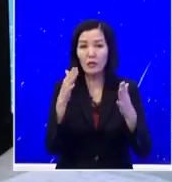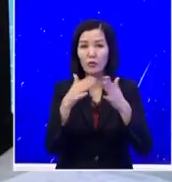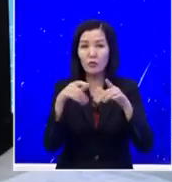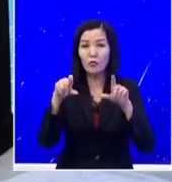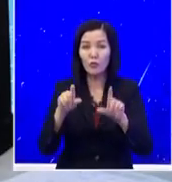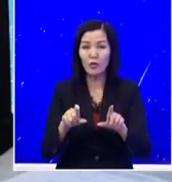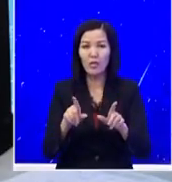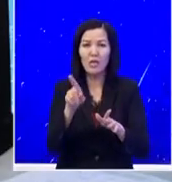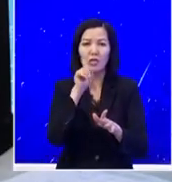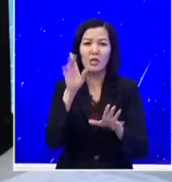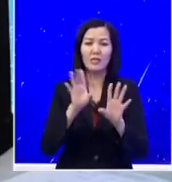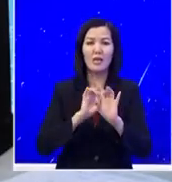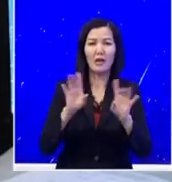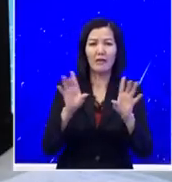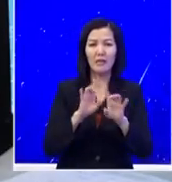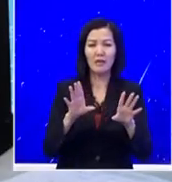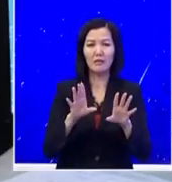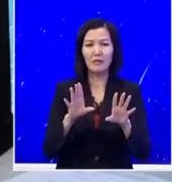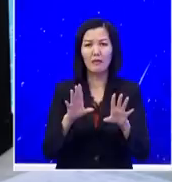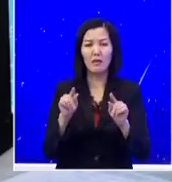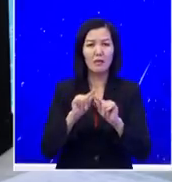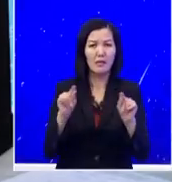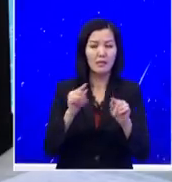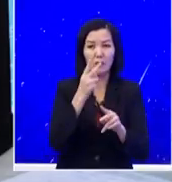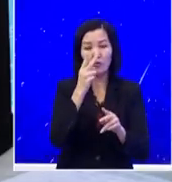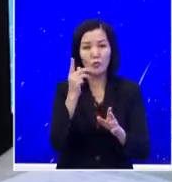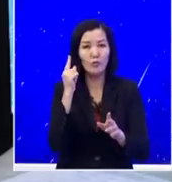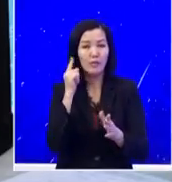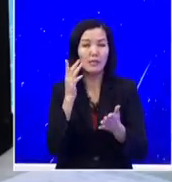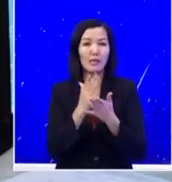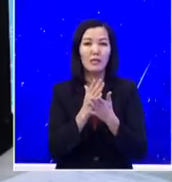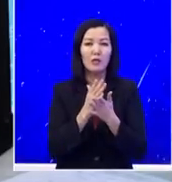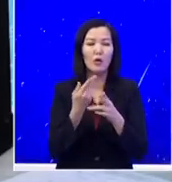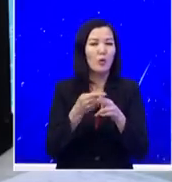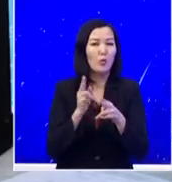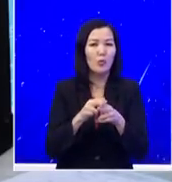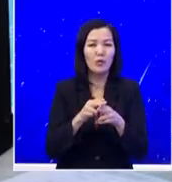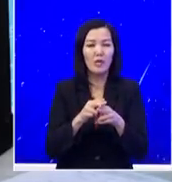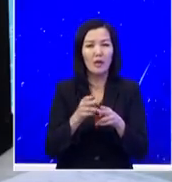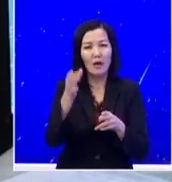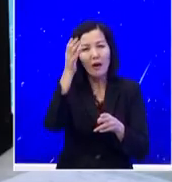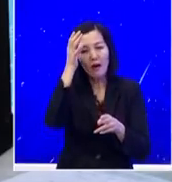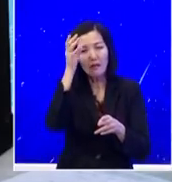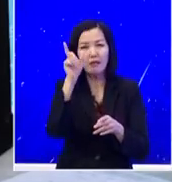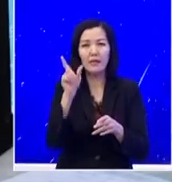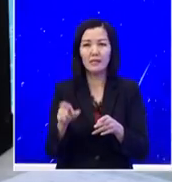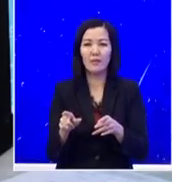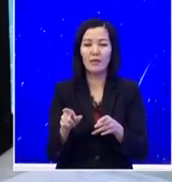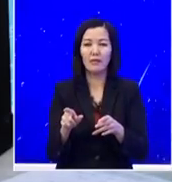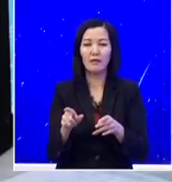отырғанда жастарға айтып жатқан ақылдарын тыңдап ана мынау көрген уақытта өте көргені мол,